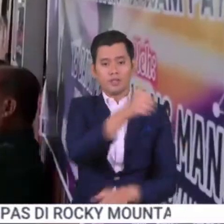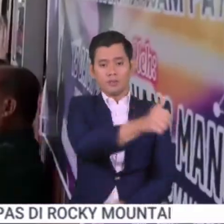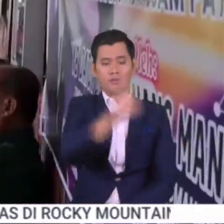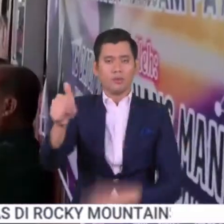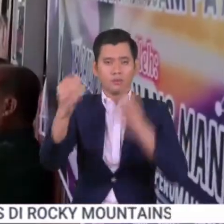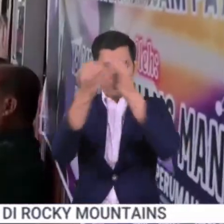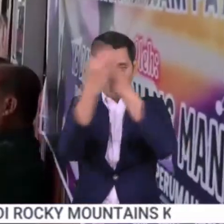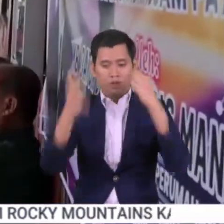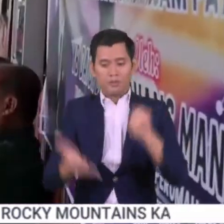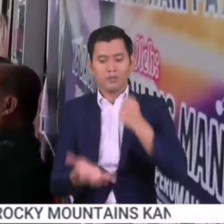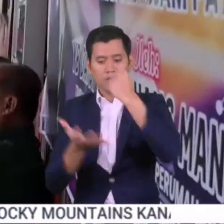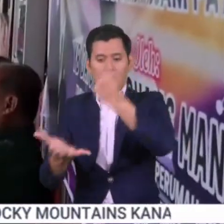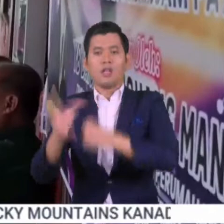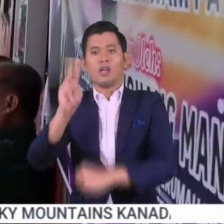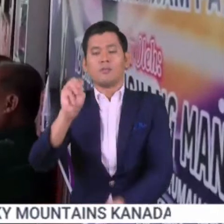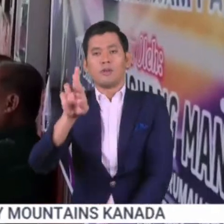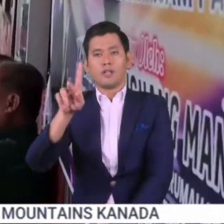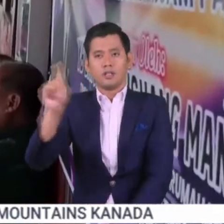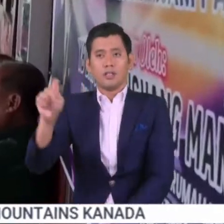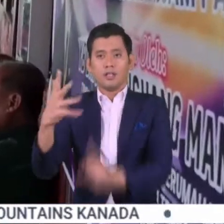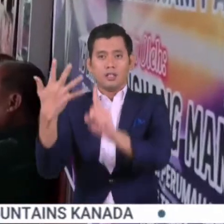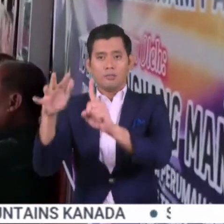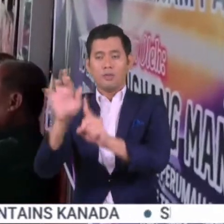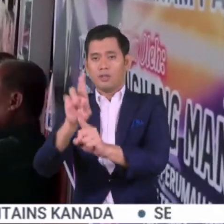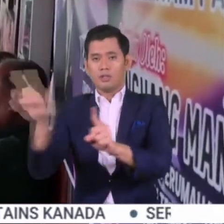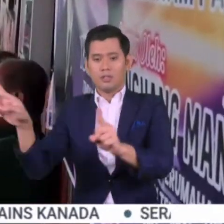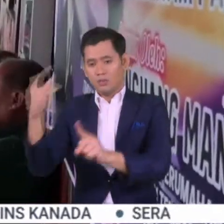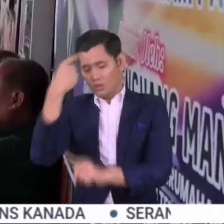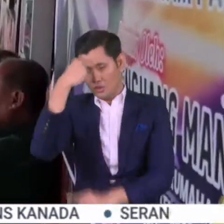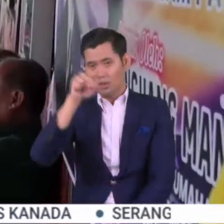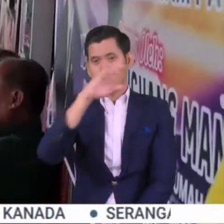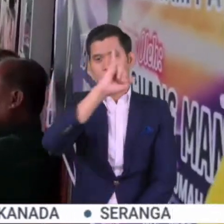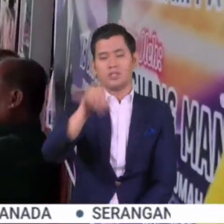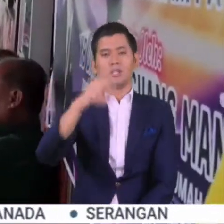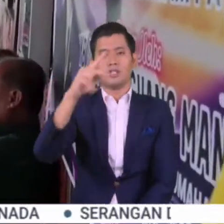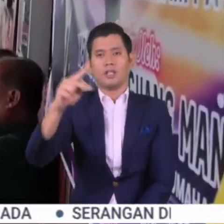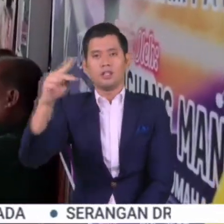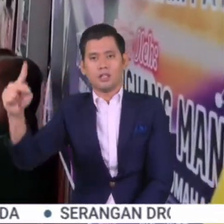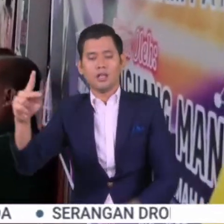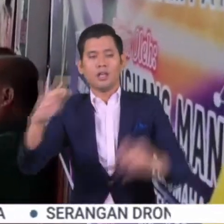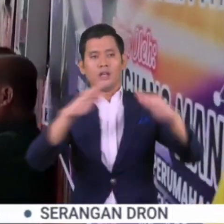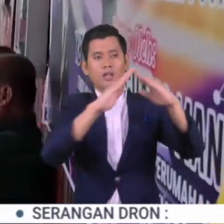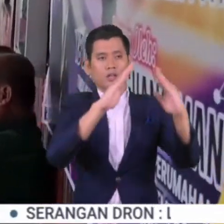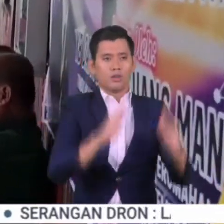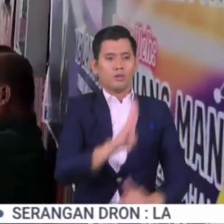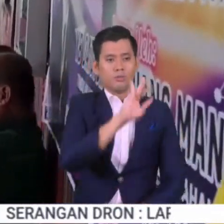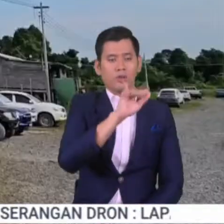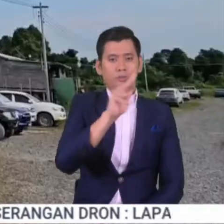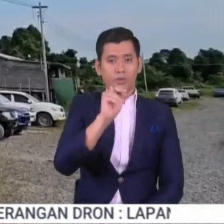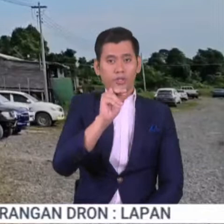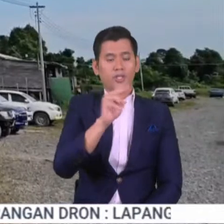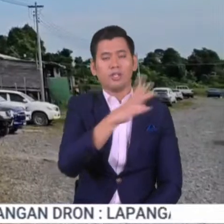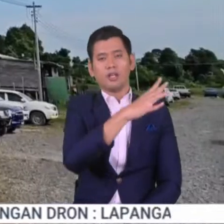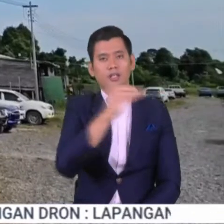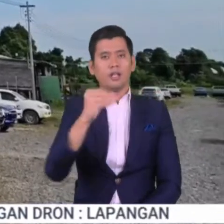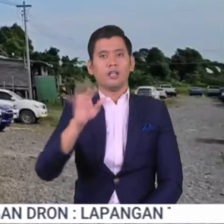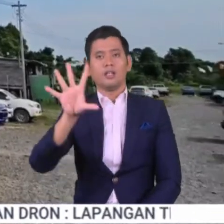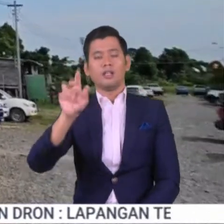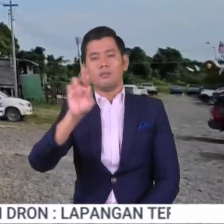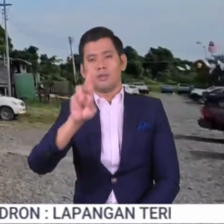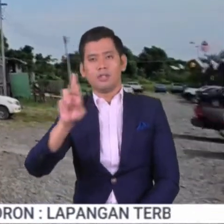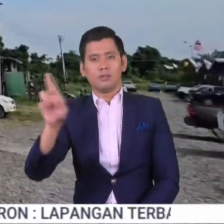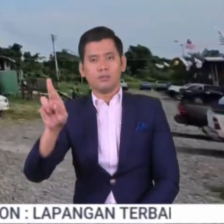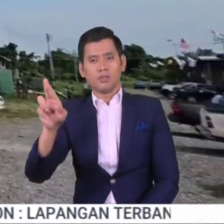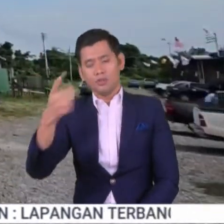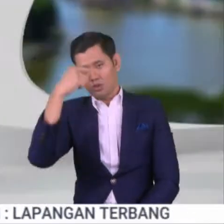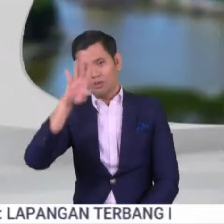turut mengumumkan peruntukan MRP RM15,000 kepada JKKK Rumah Budin dan RM5,000 untuk biro